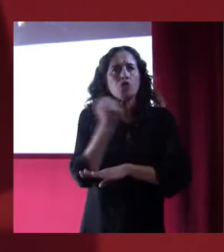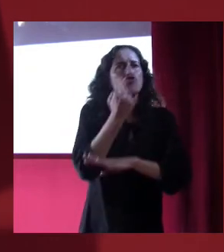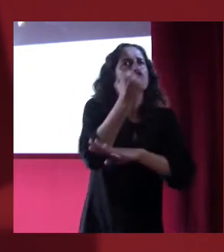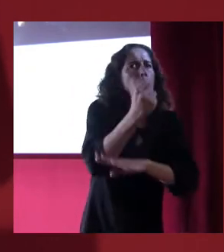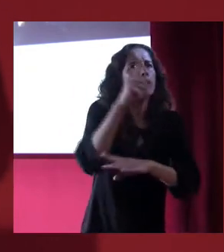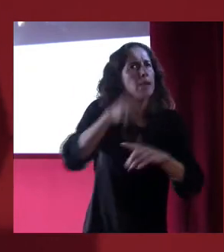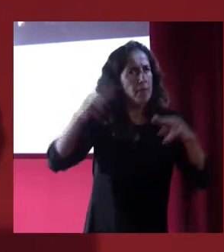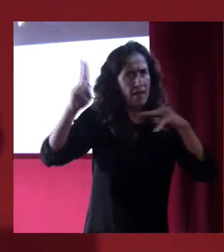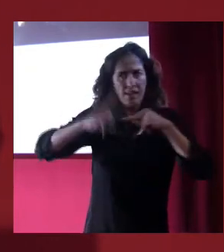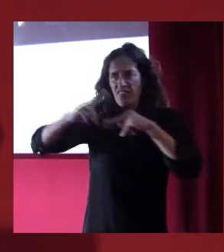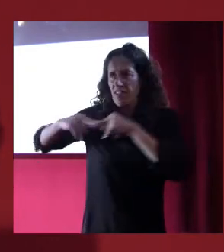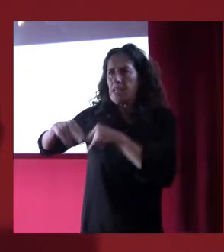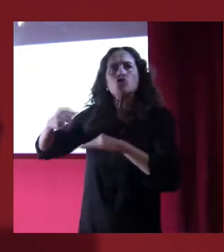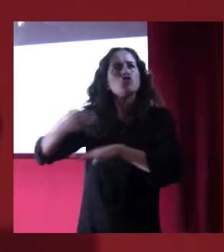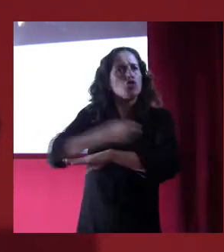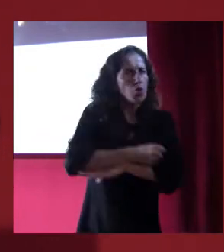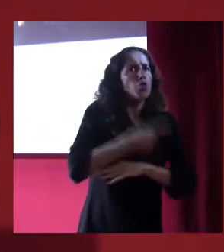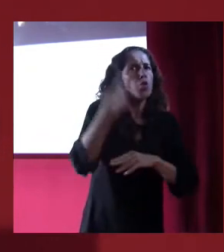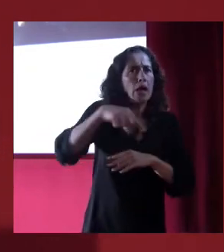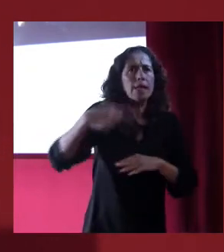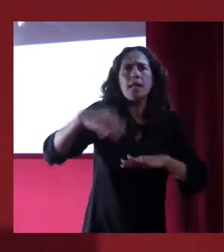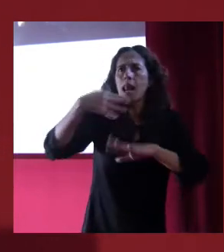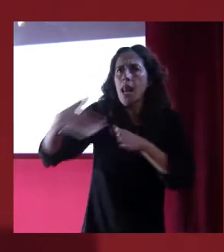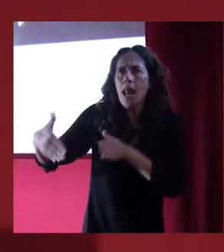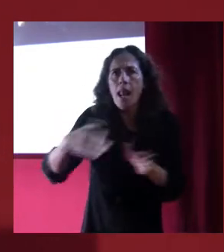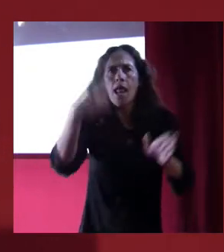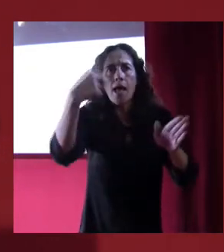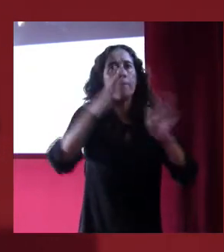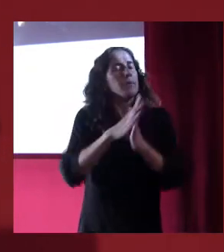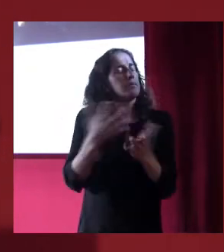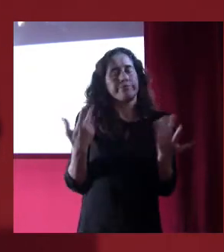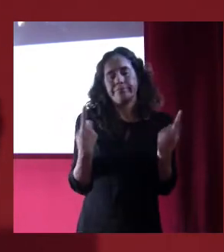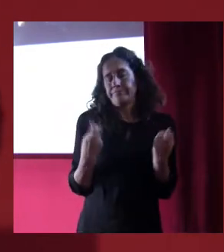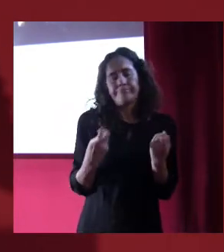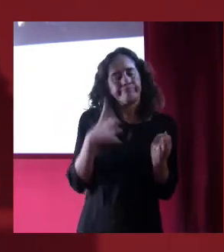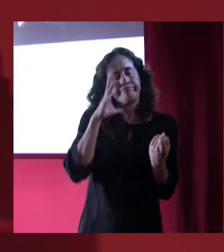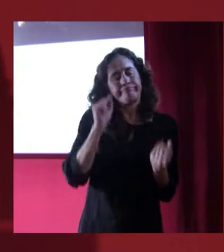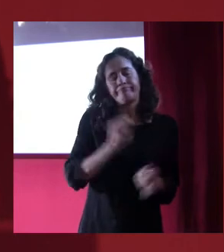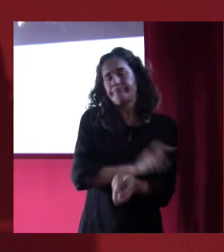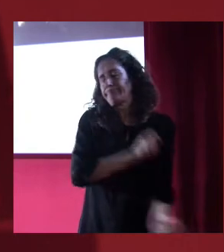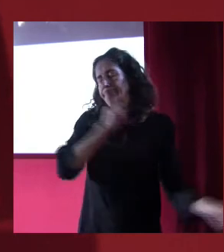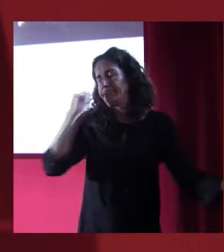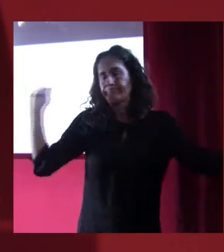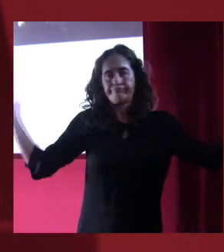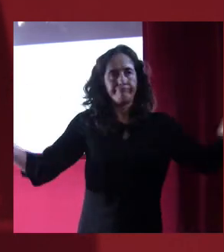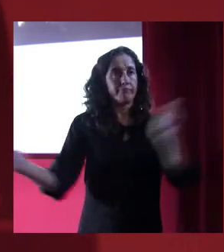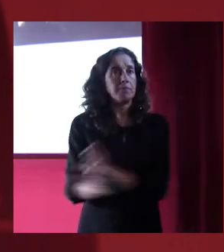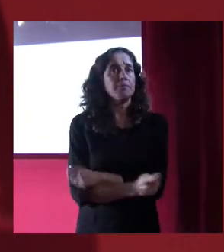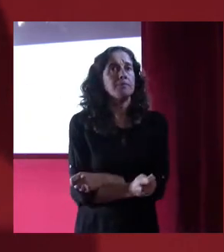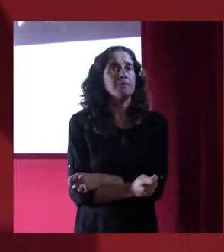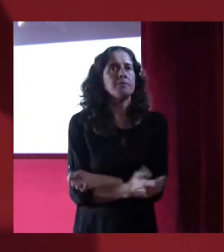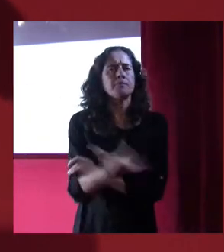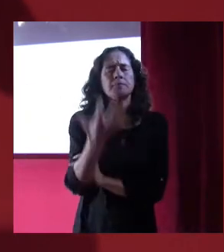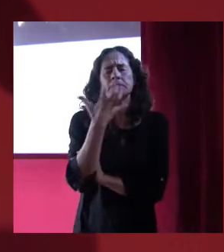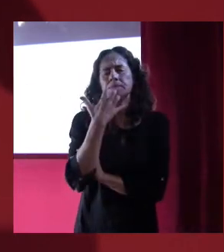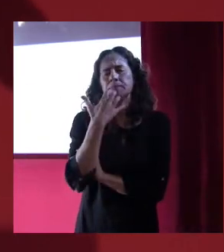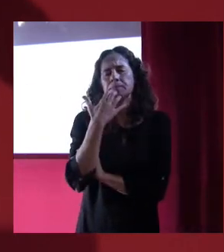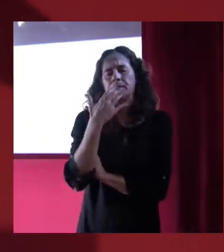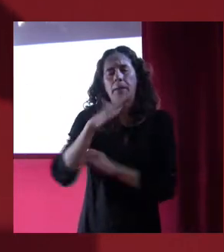les infraestructures. Però cal canviar aquest govern. Un exemple que per mi és